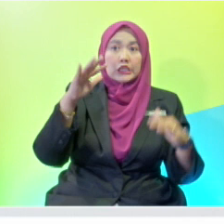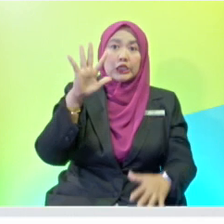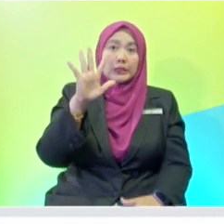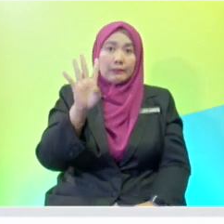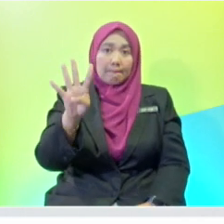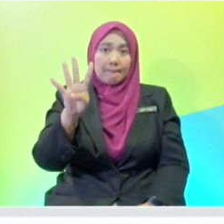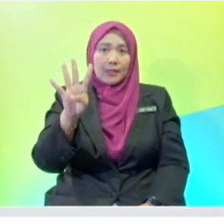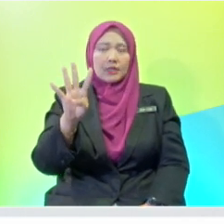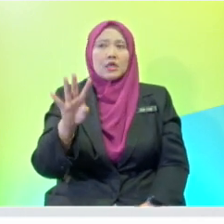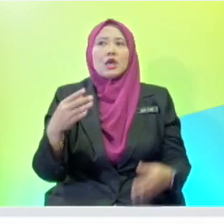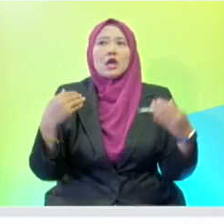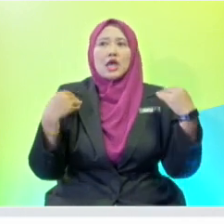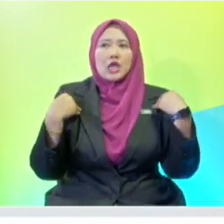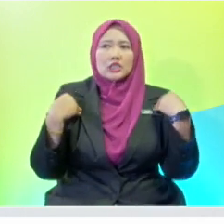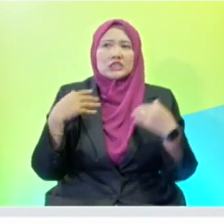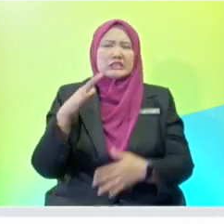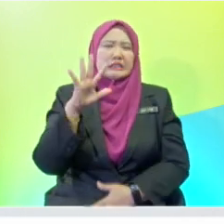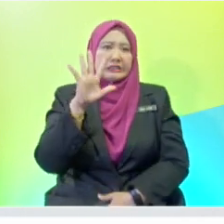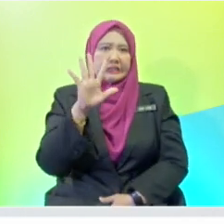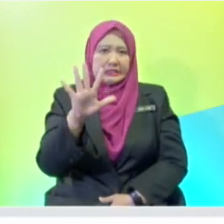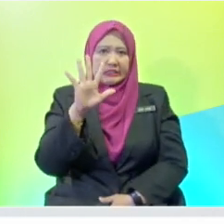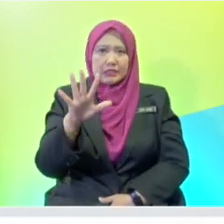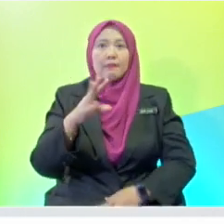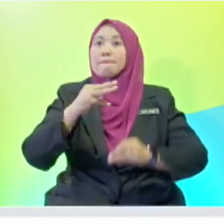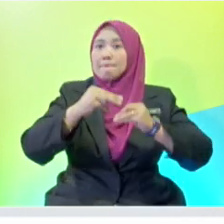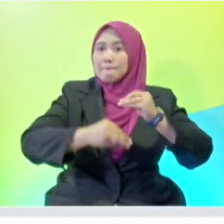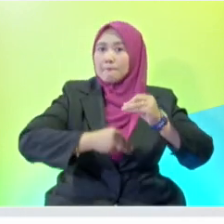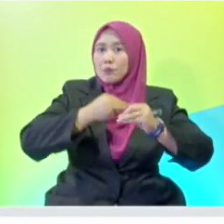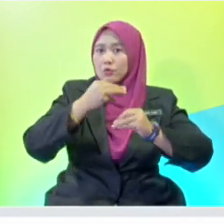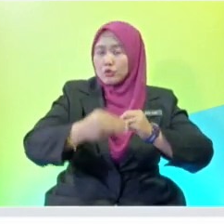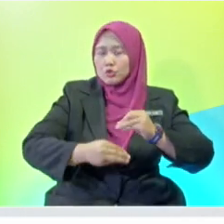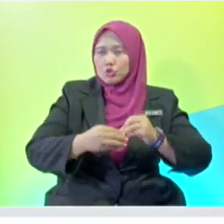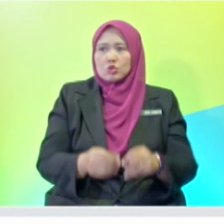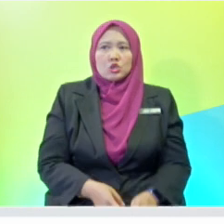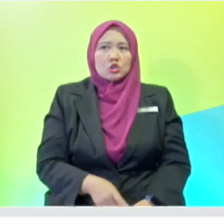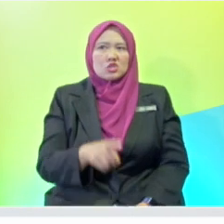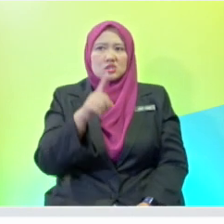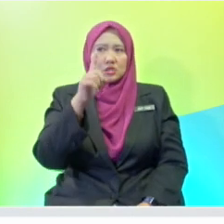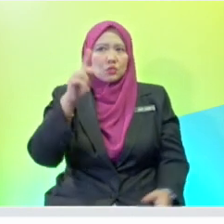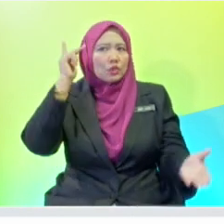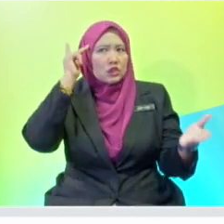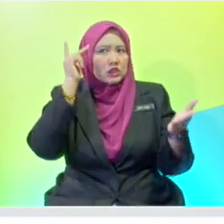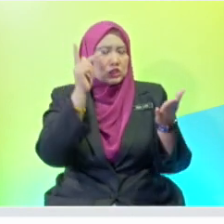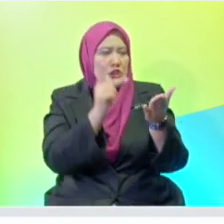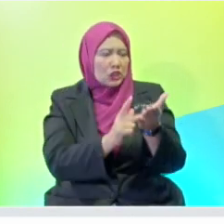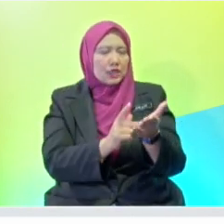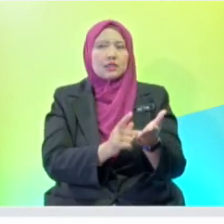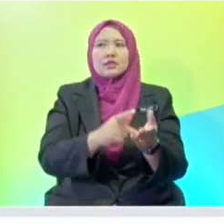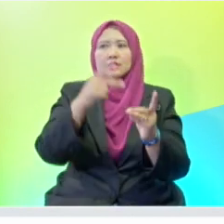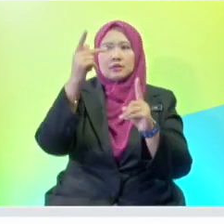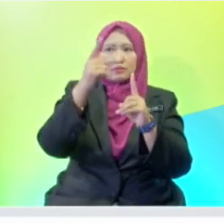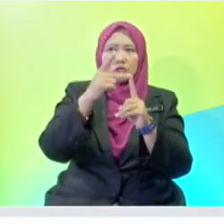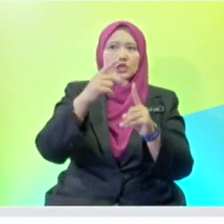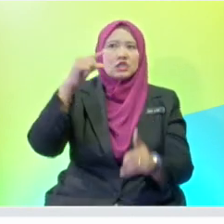oke model yang dipelajari oleh murid-murid semati tingkatan 4 merujuk pada Modul 1 pengenalan kepada jerologi akses dan Julia